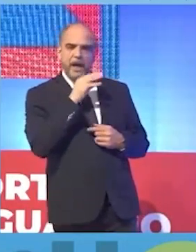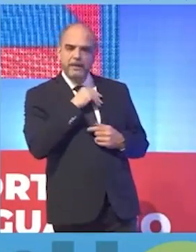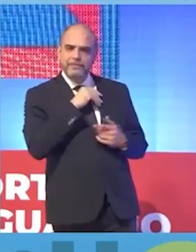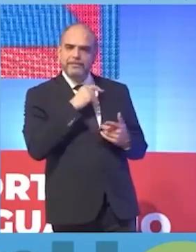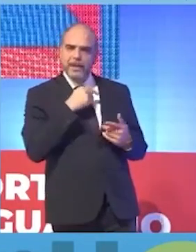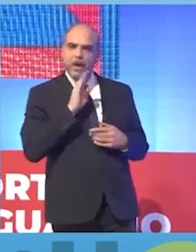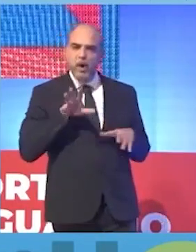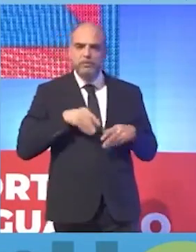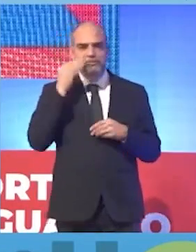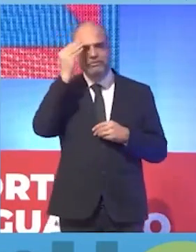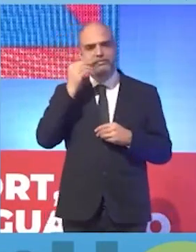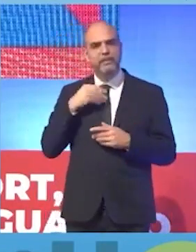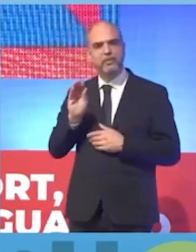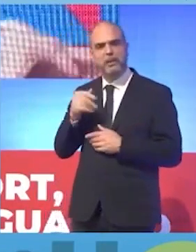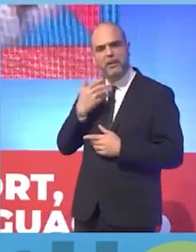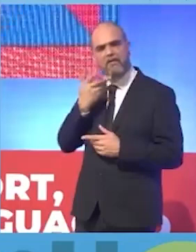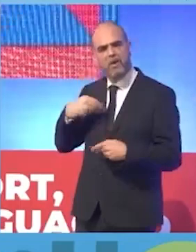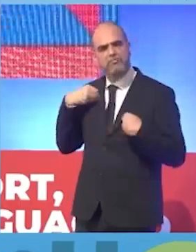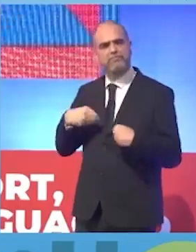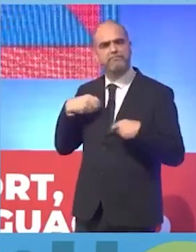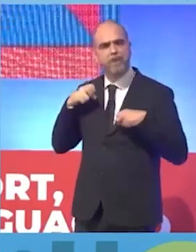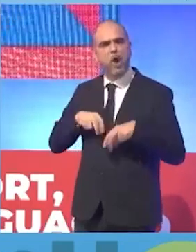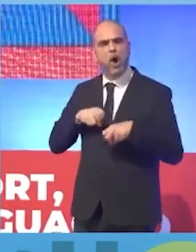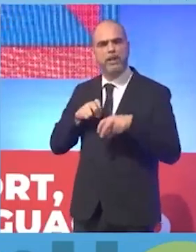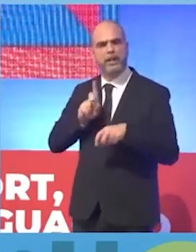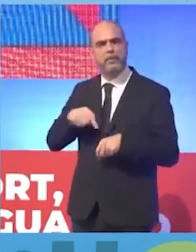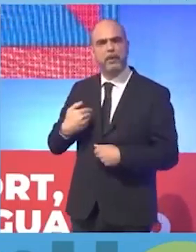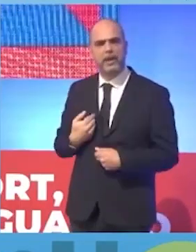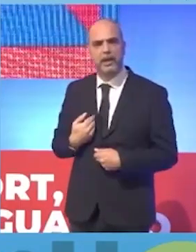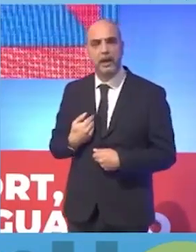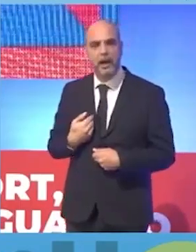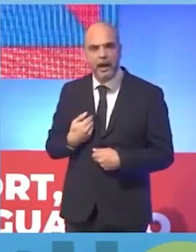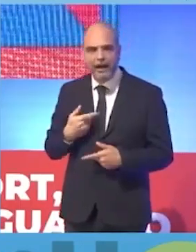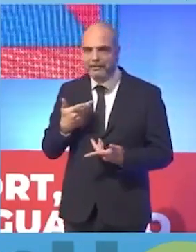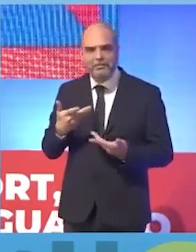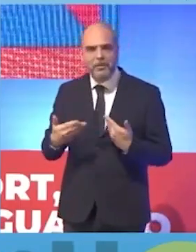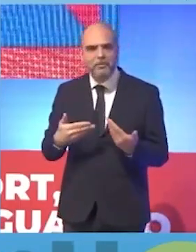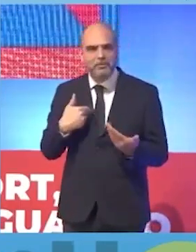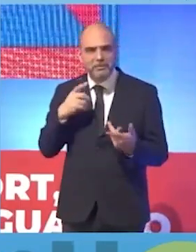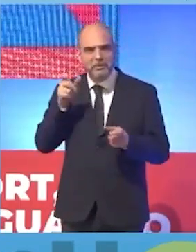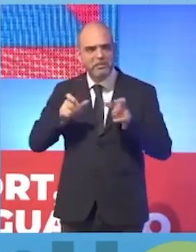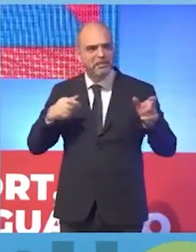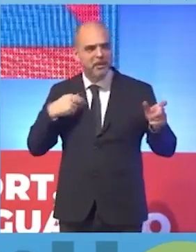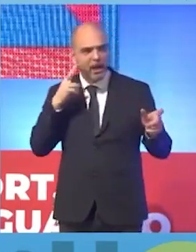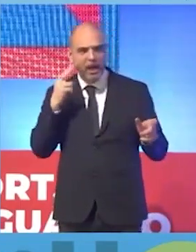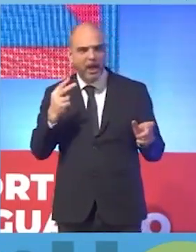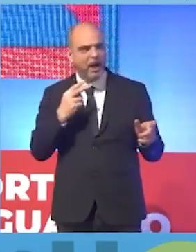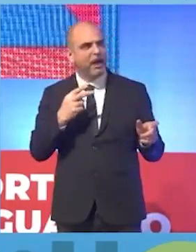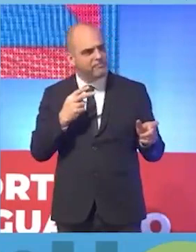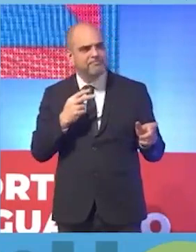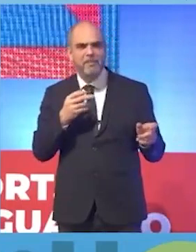di pochissimo sono stata presa, hanno creduto in me e mi sono state date le prime